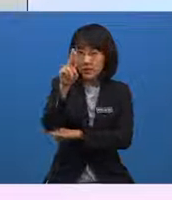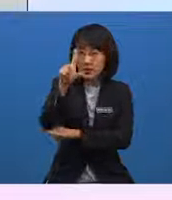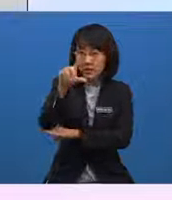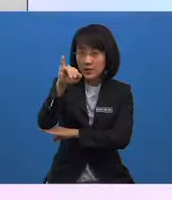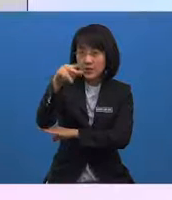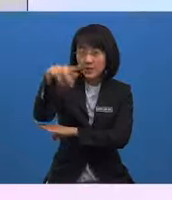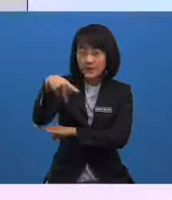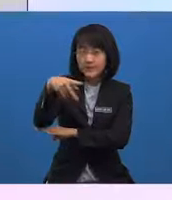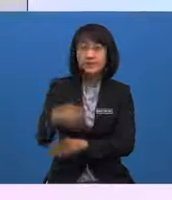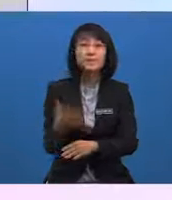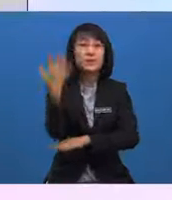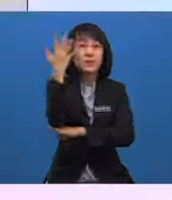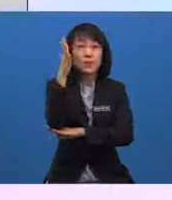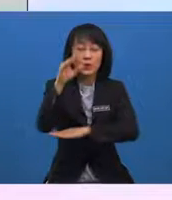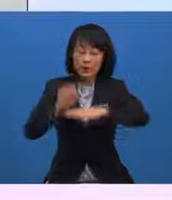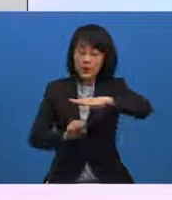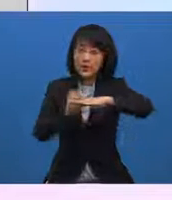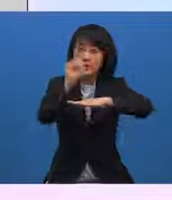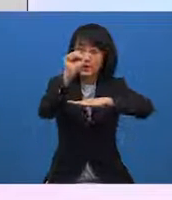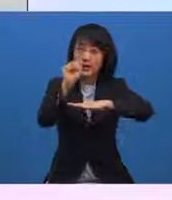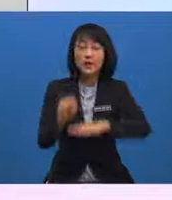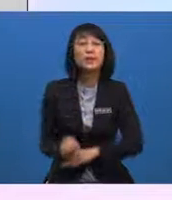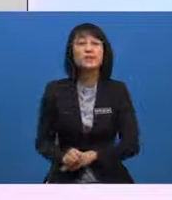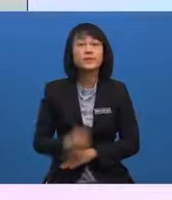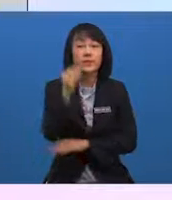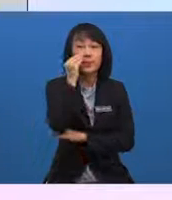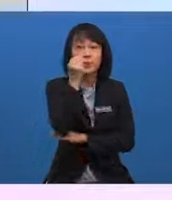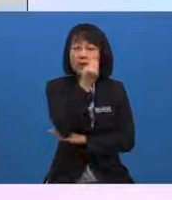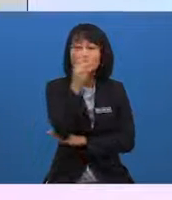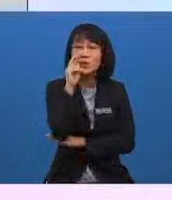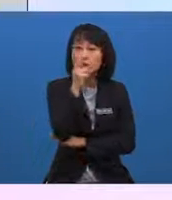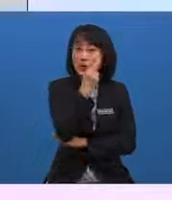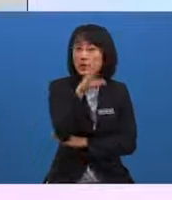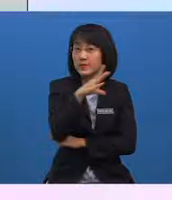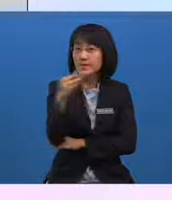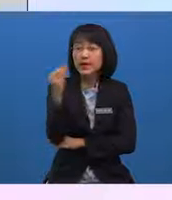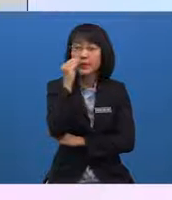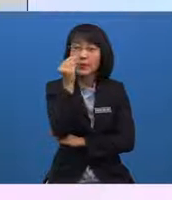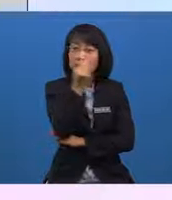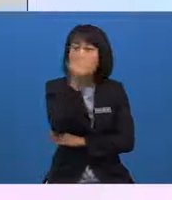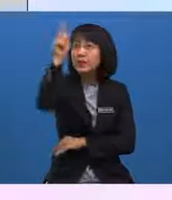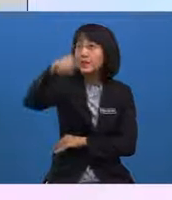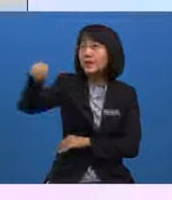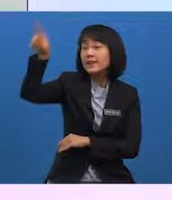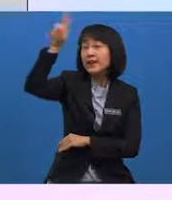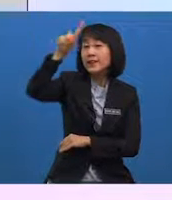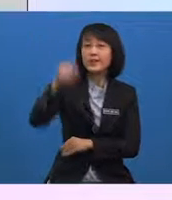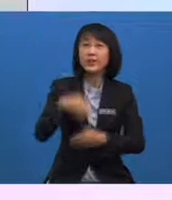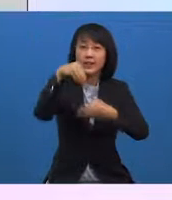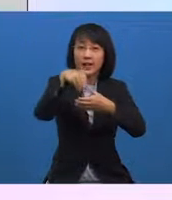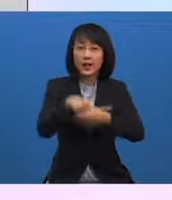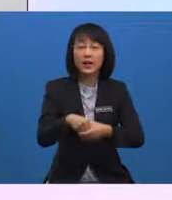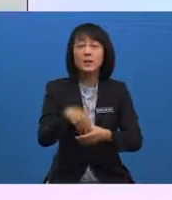bunga ros dan bunga matahari dalam dua kumpulan ini dalam masa 10